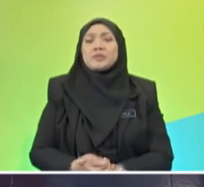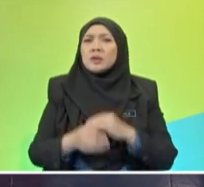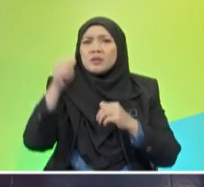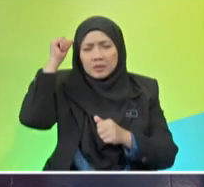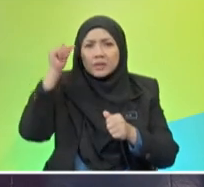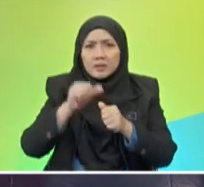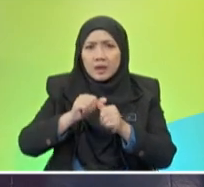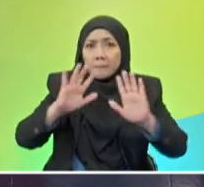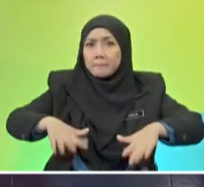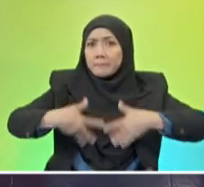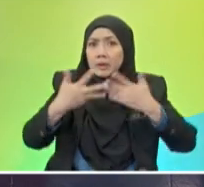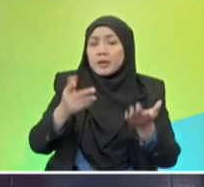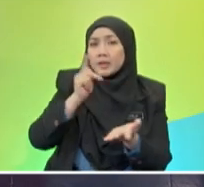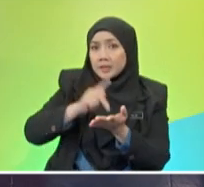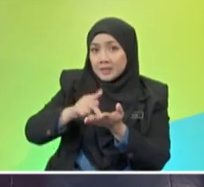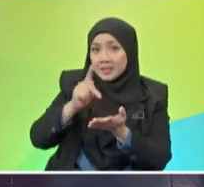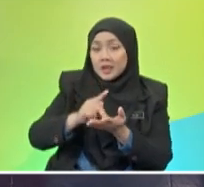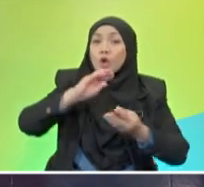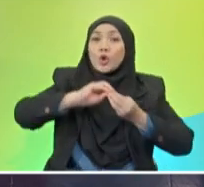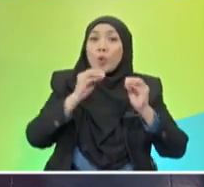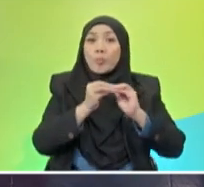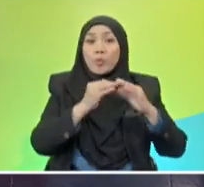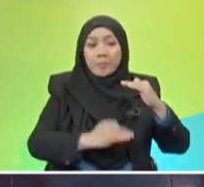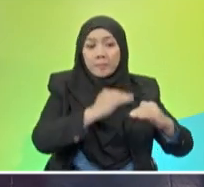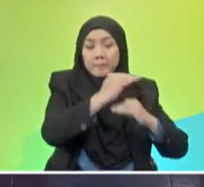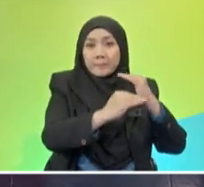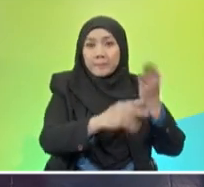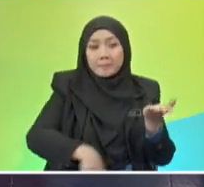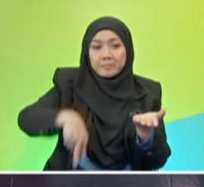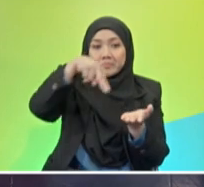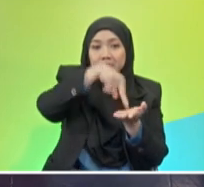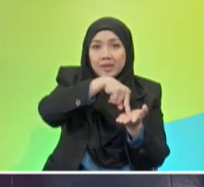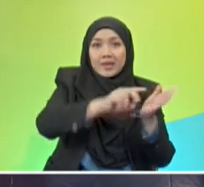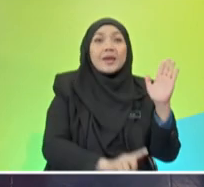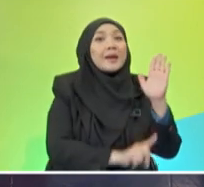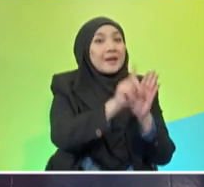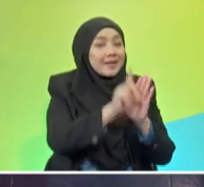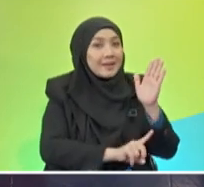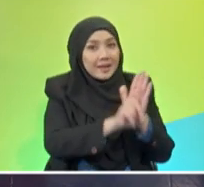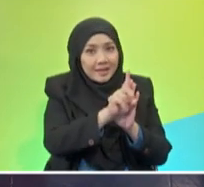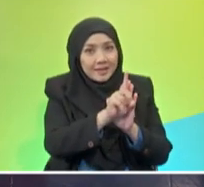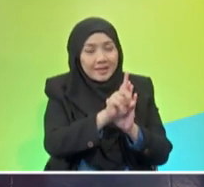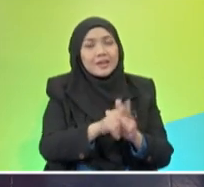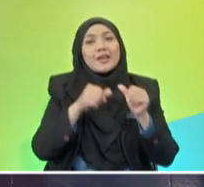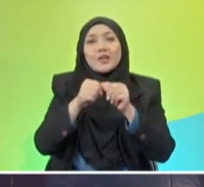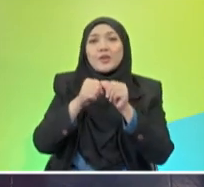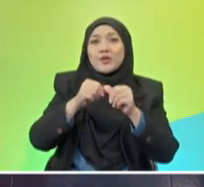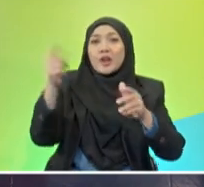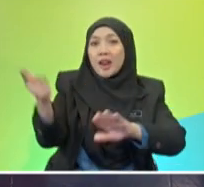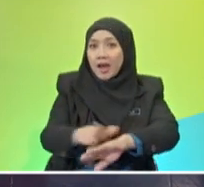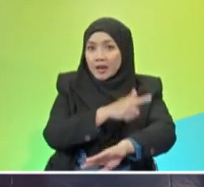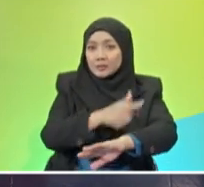lagu macam mana, cikgu? Satu, dua, tiga, empat, lima, enam, tujuh, lapan, sembilan dan